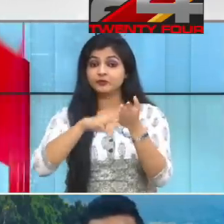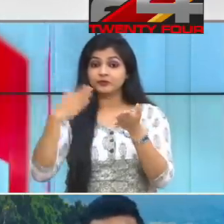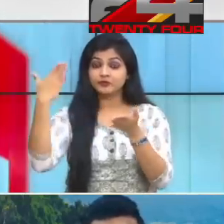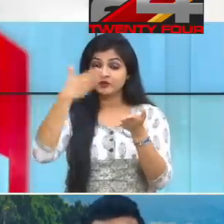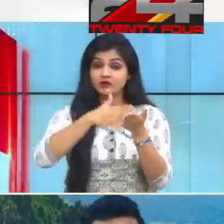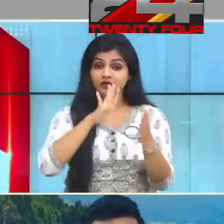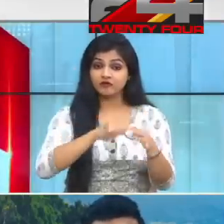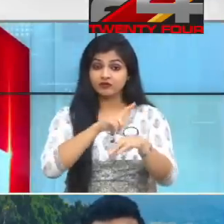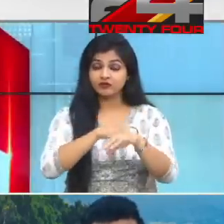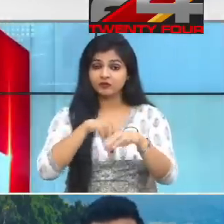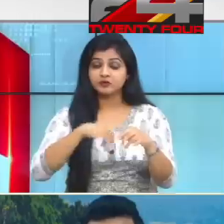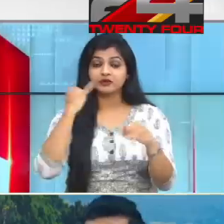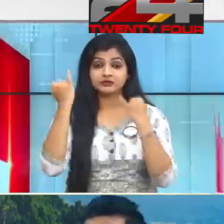നടത്തുക